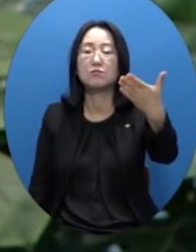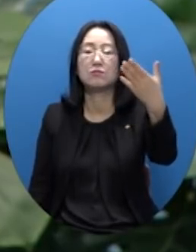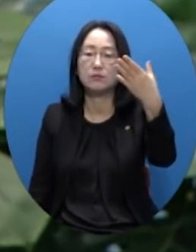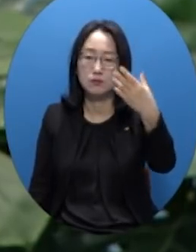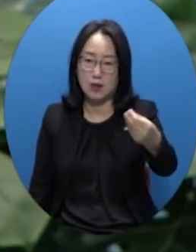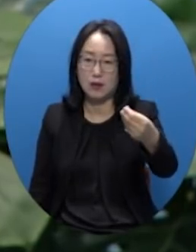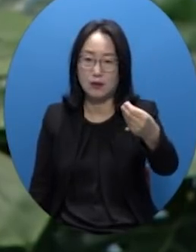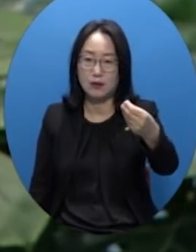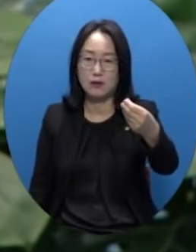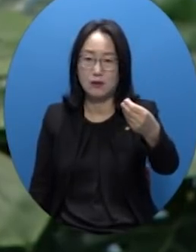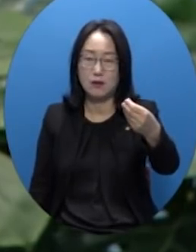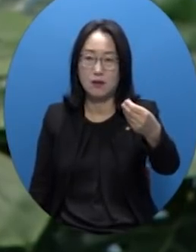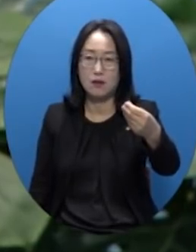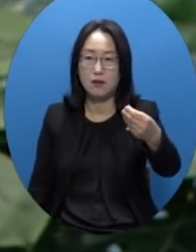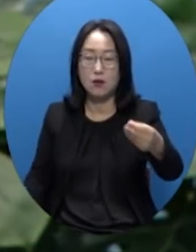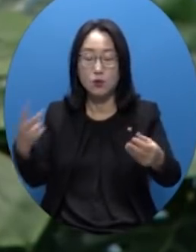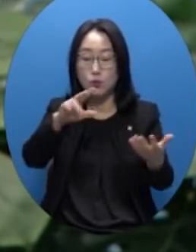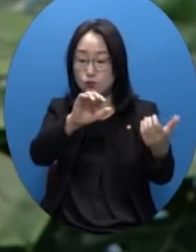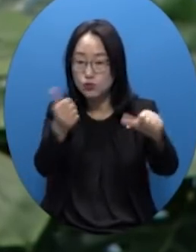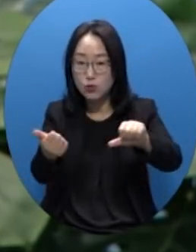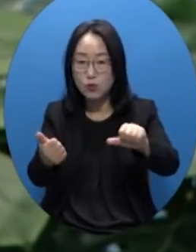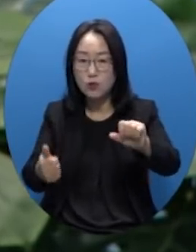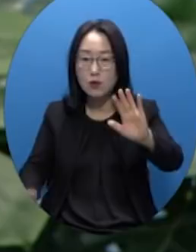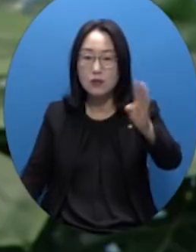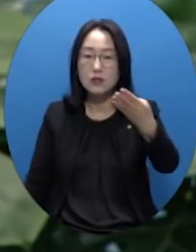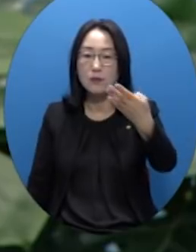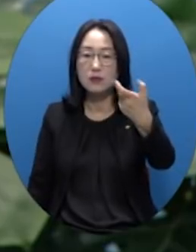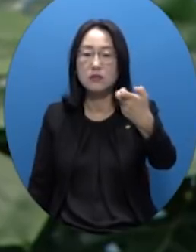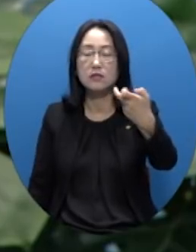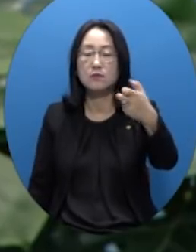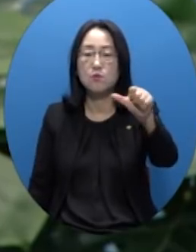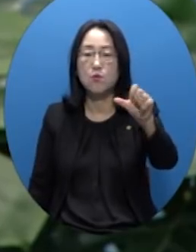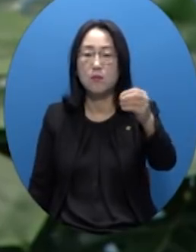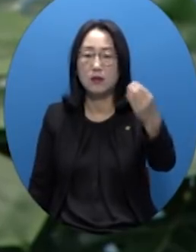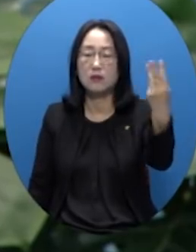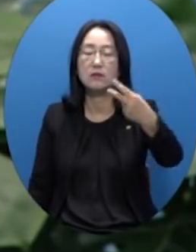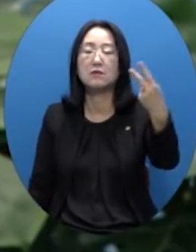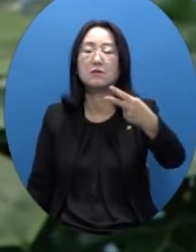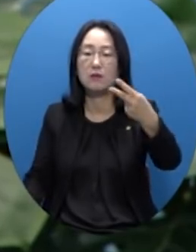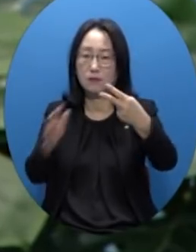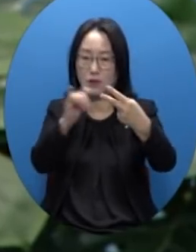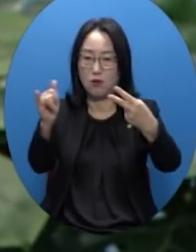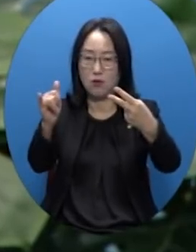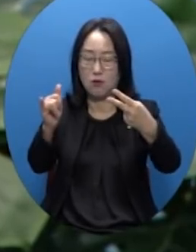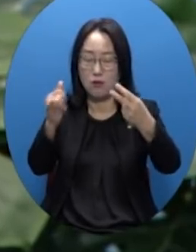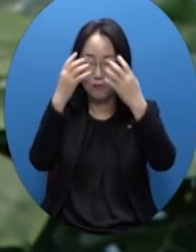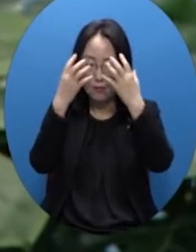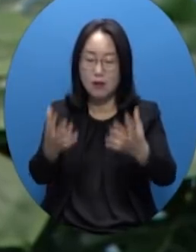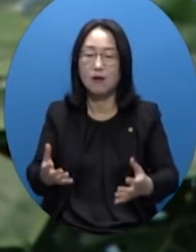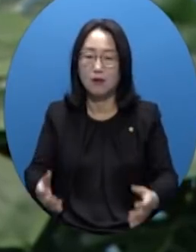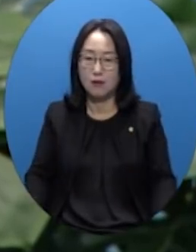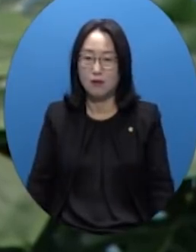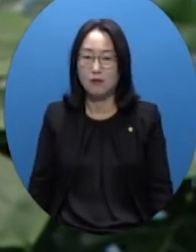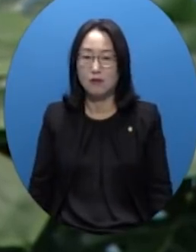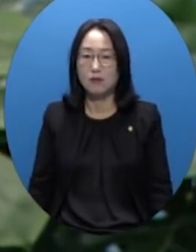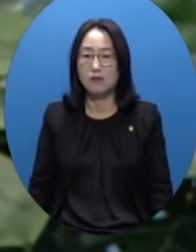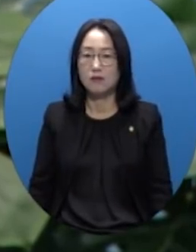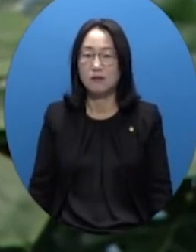1,890,000 사망자가 475 12,000 망에 다다르게 되었습니다